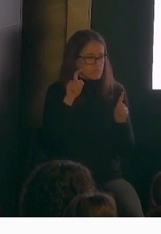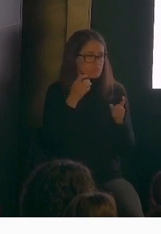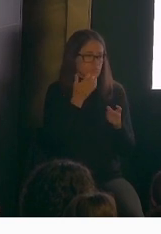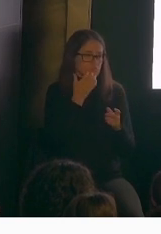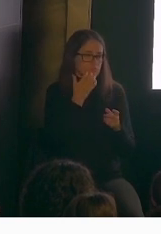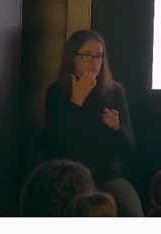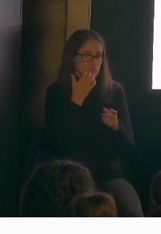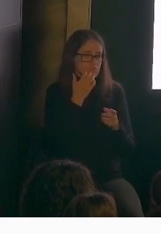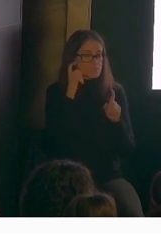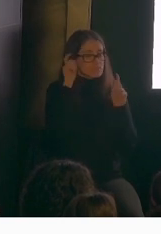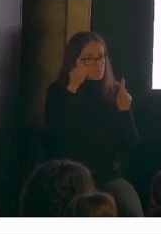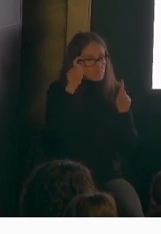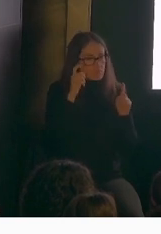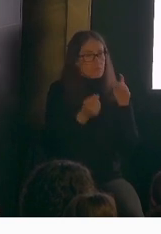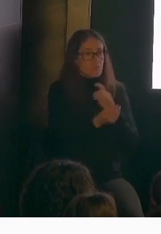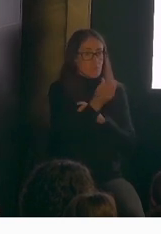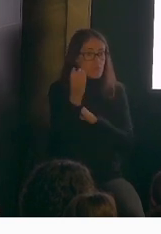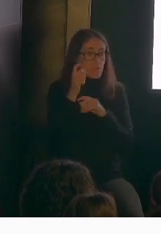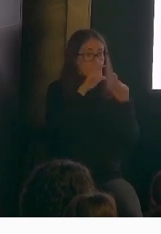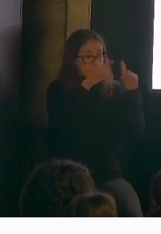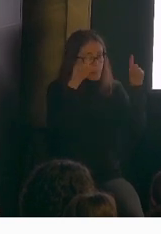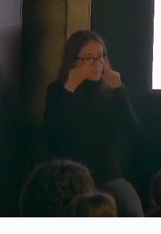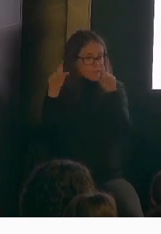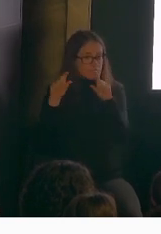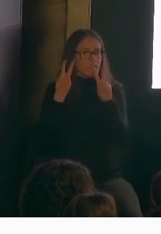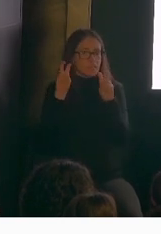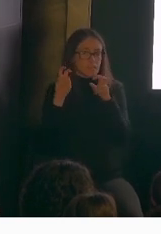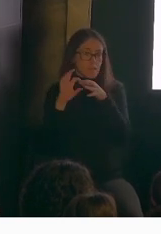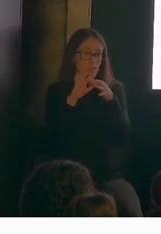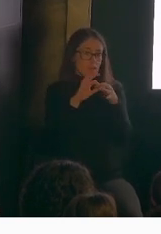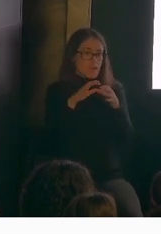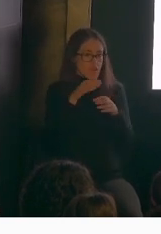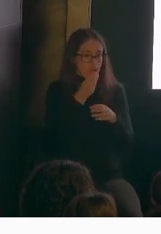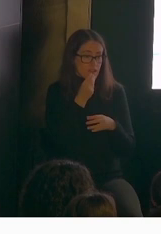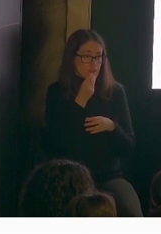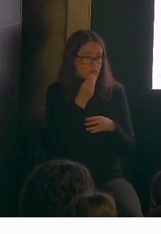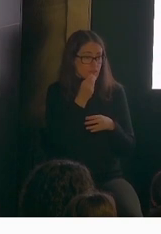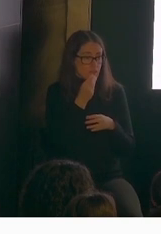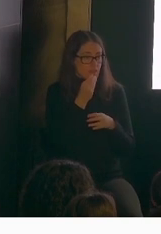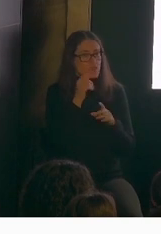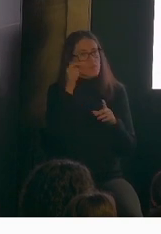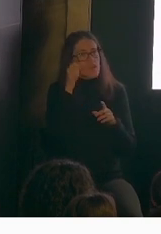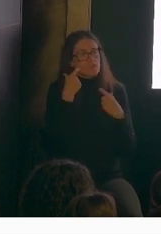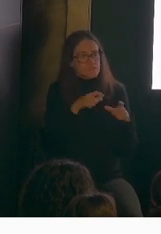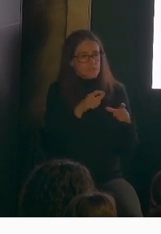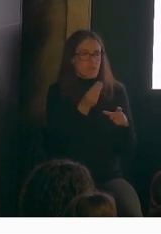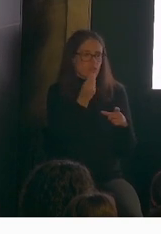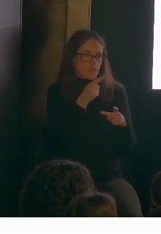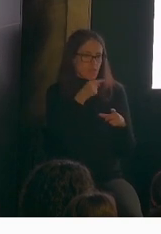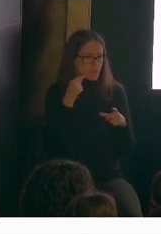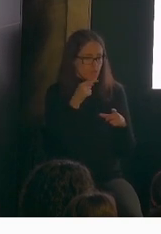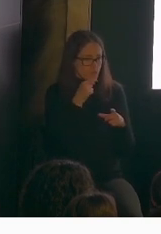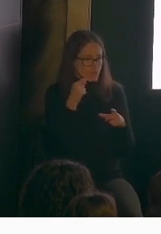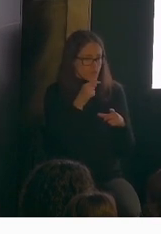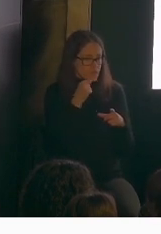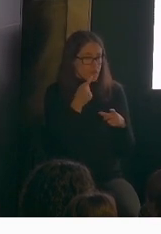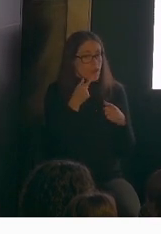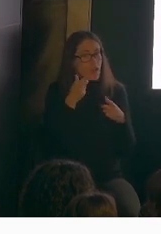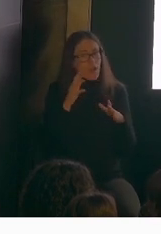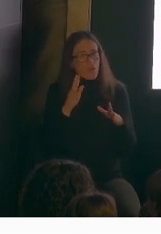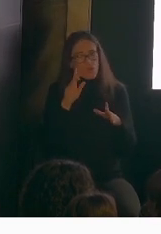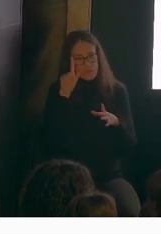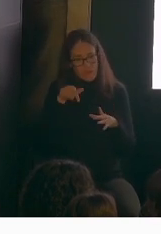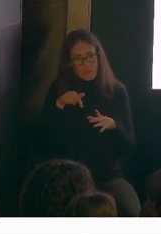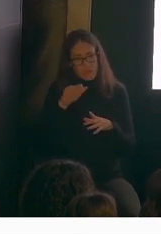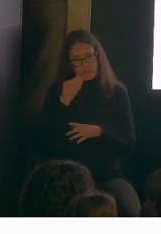a altres empreses del món de l'alimentació, principalment el món dolç, tot i que també tinc algun client que és del món